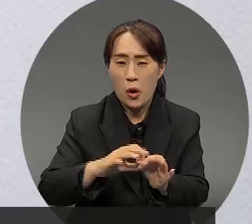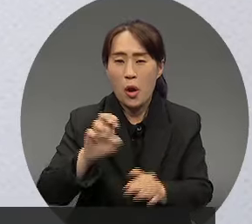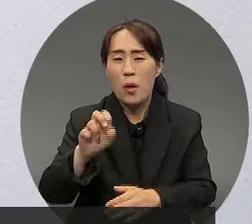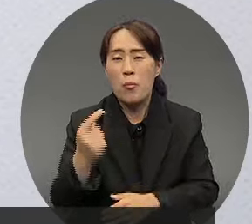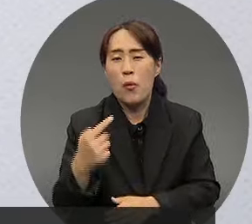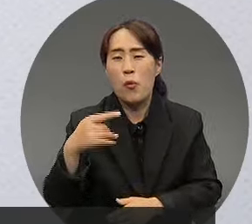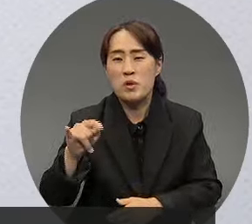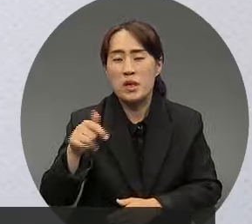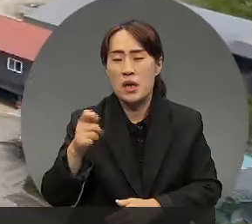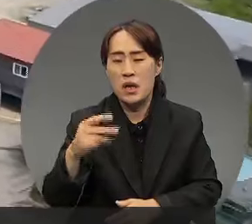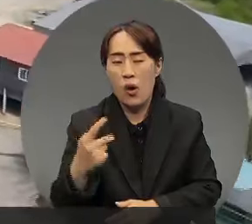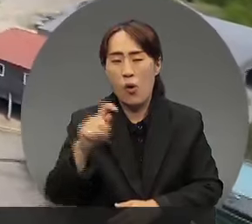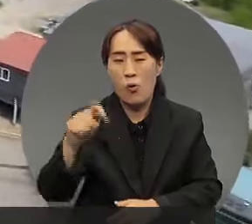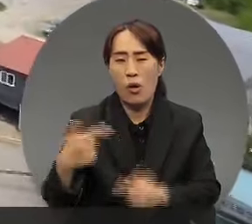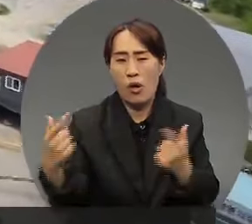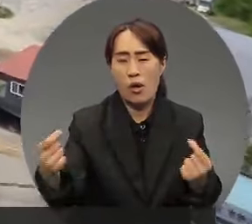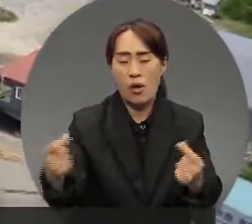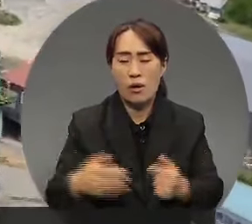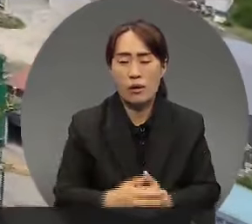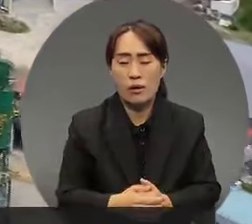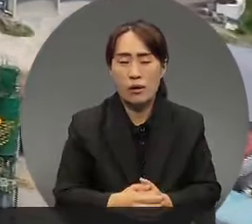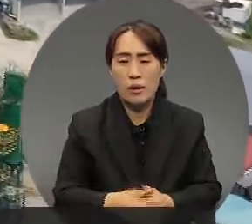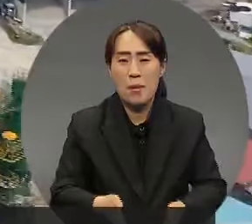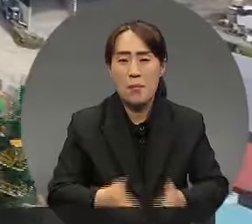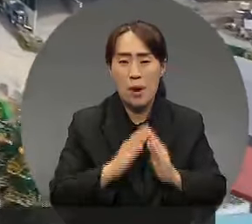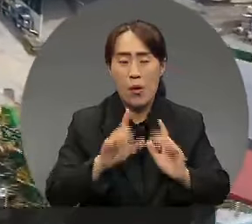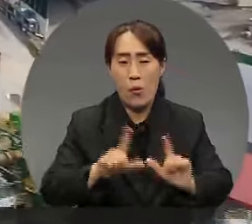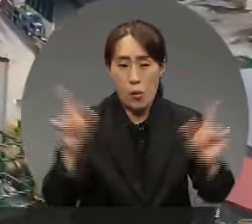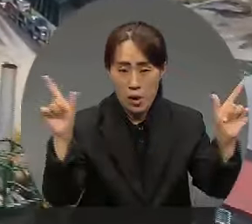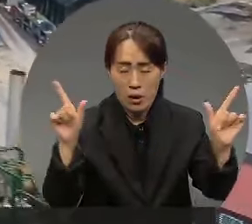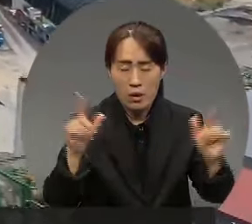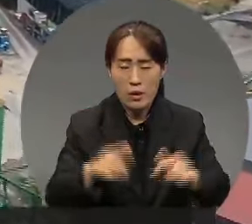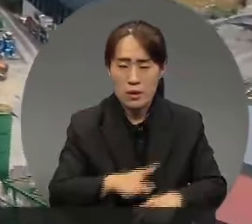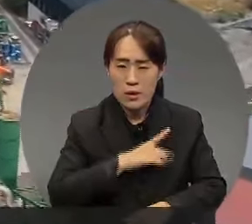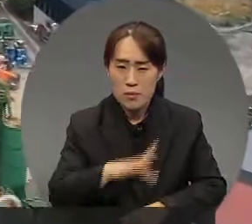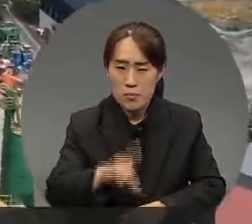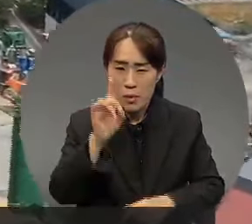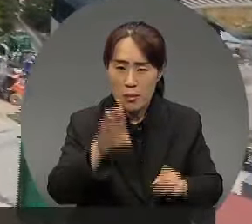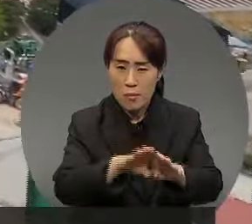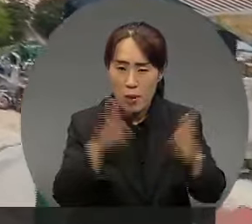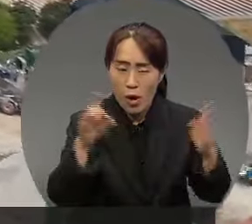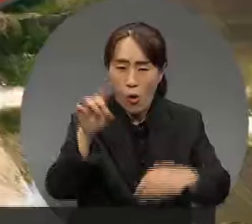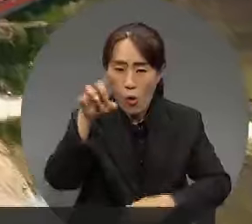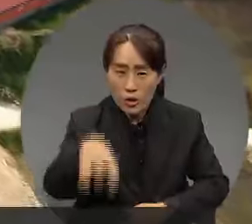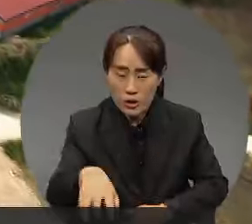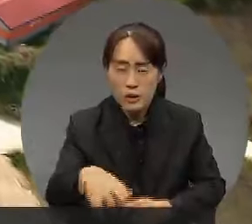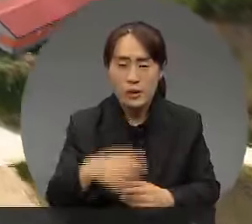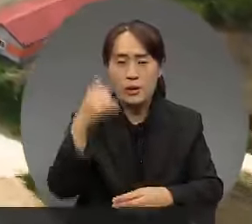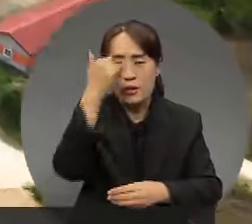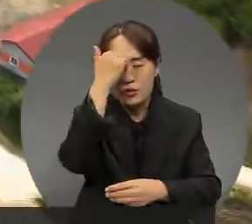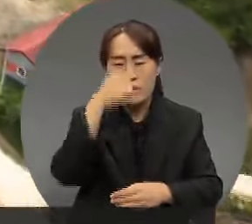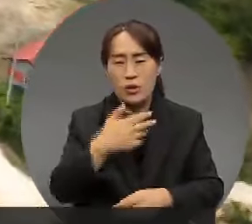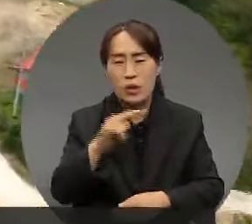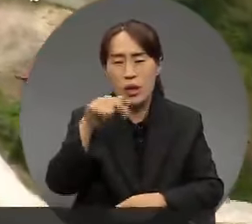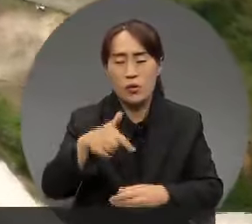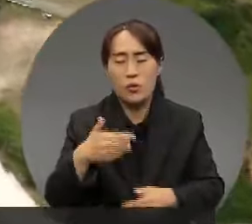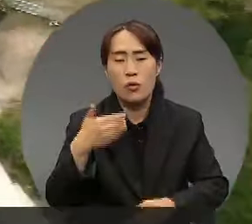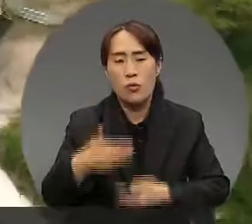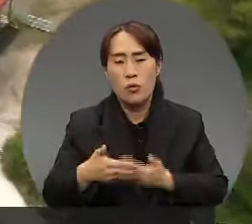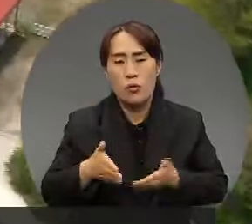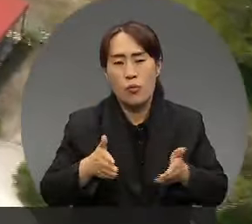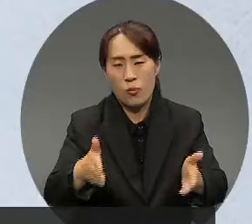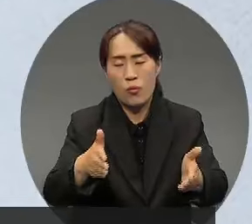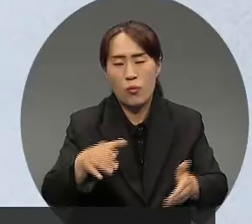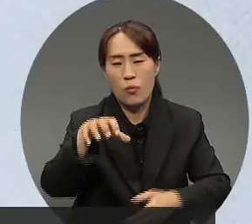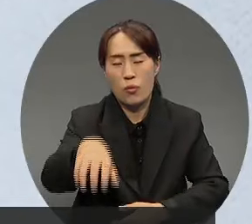혈관으로 불립니다 순환로 완성 원년인 올해 가장 먼저 개통할 연결 도로는 충청내륙 고속화